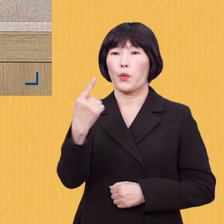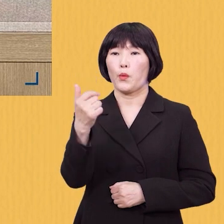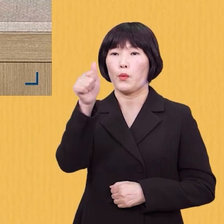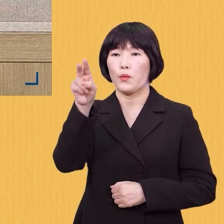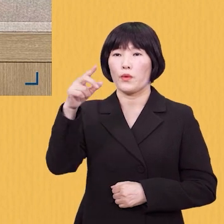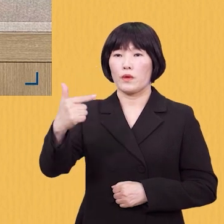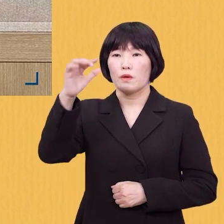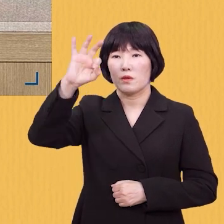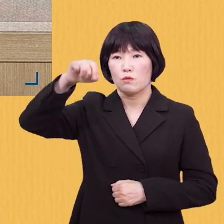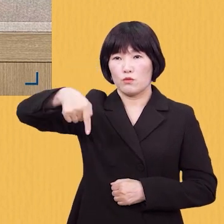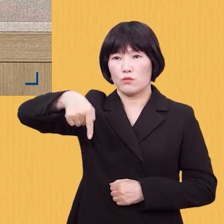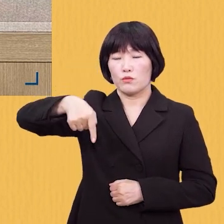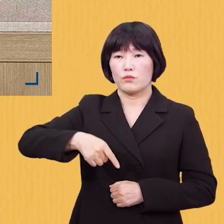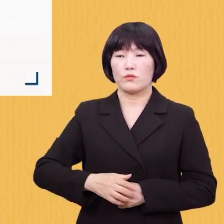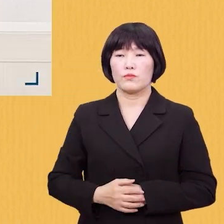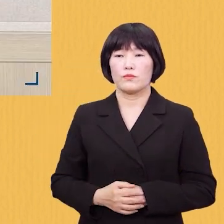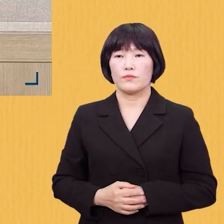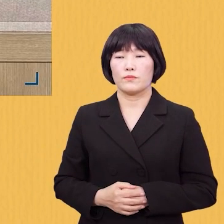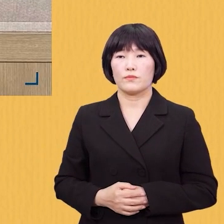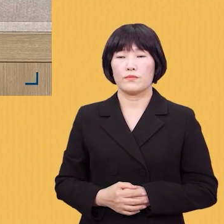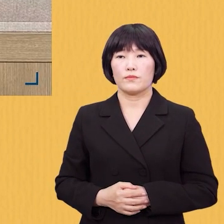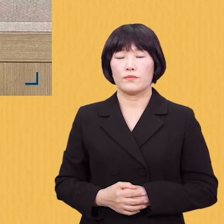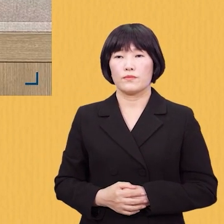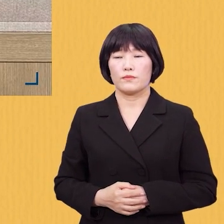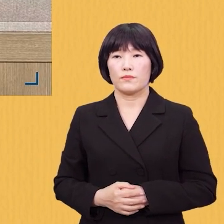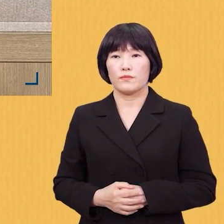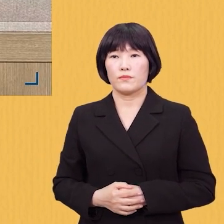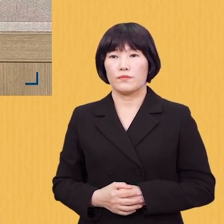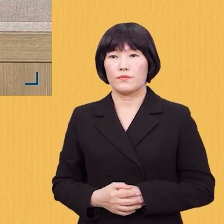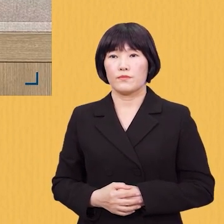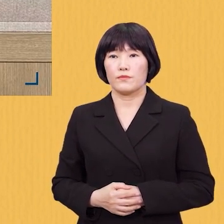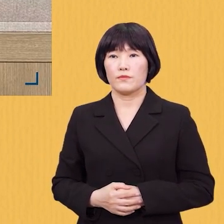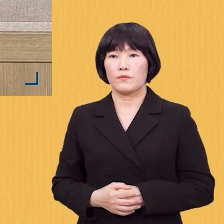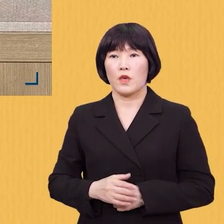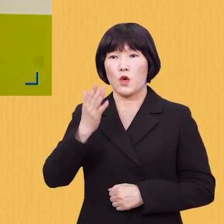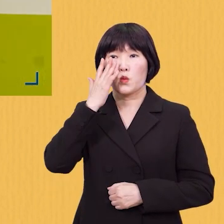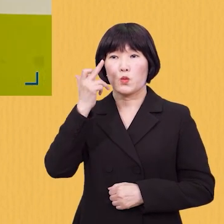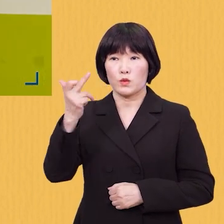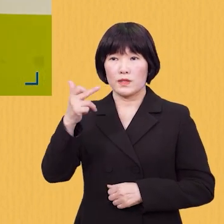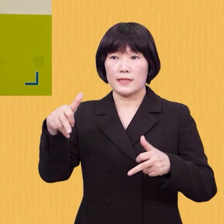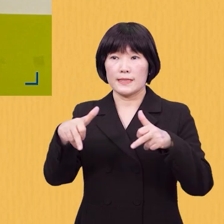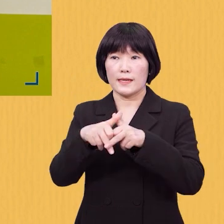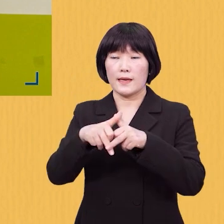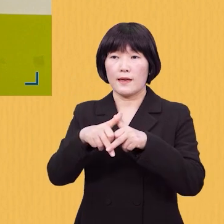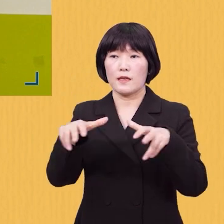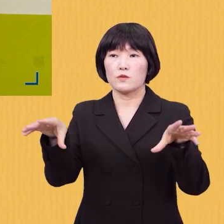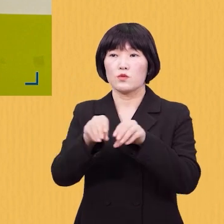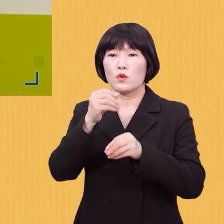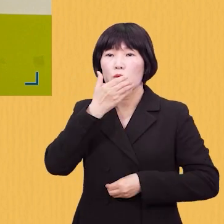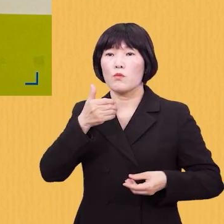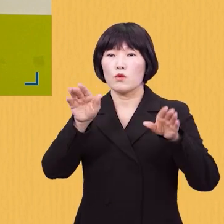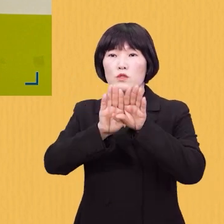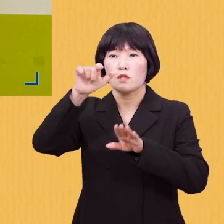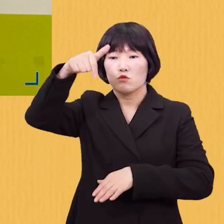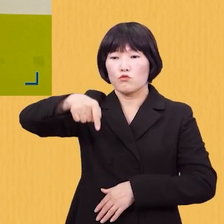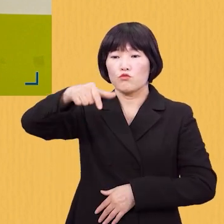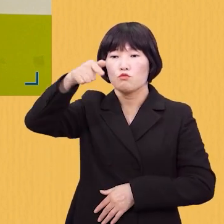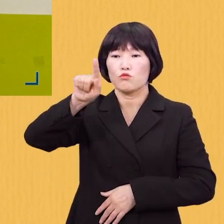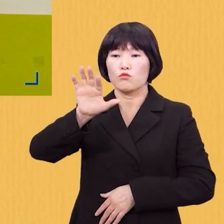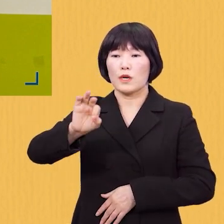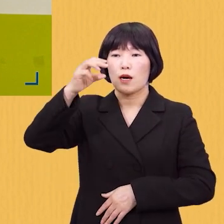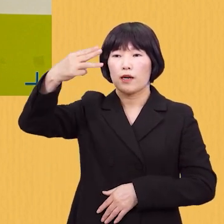행복한 우리 복지관 노현우님, 울산광역시 장애인